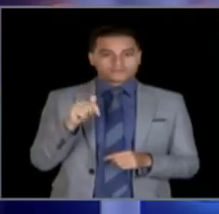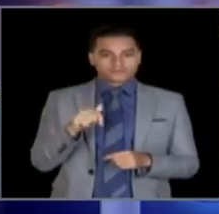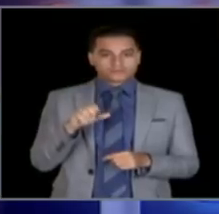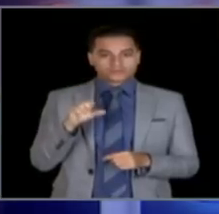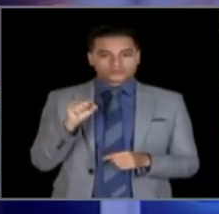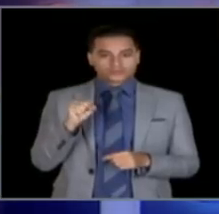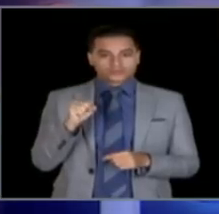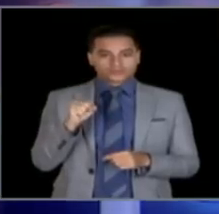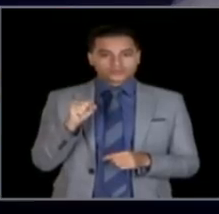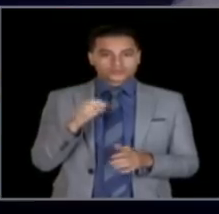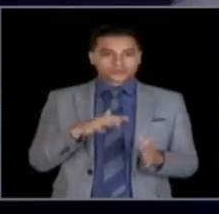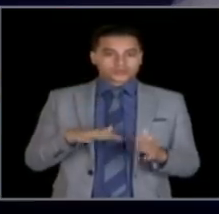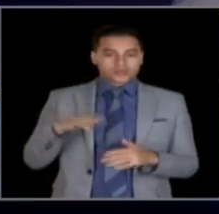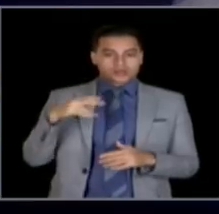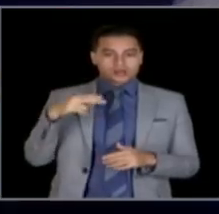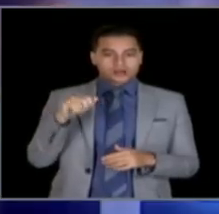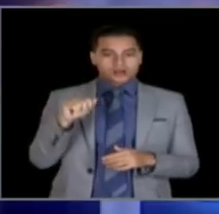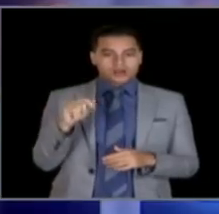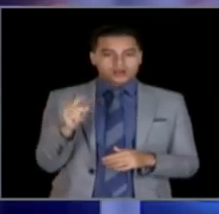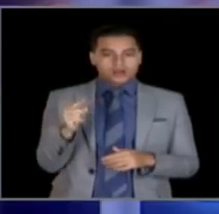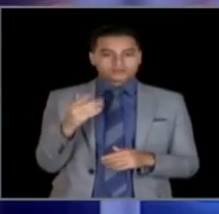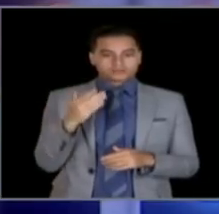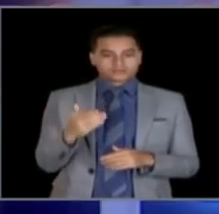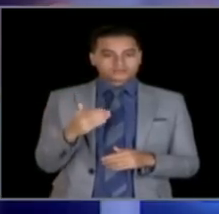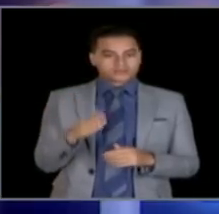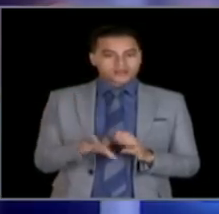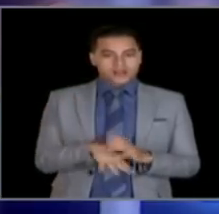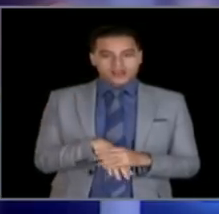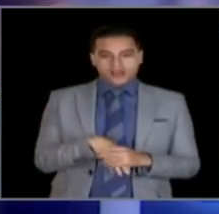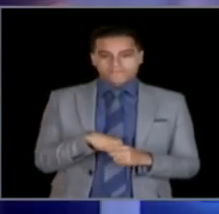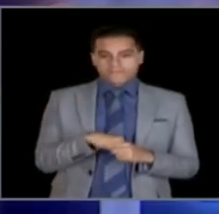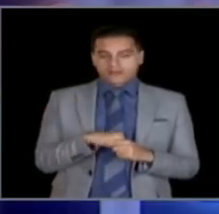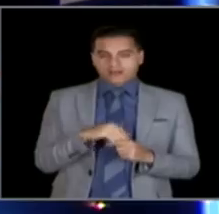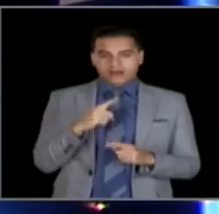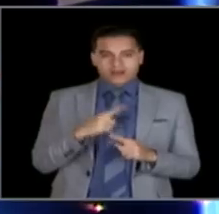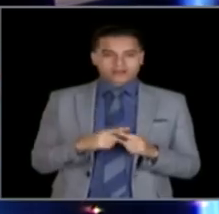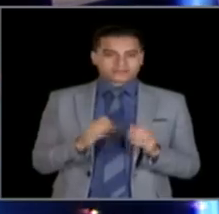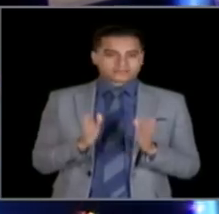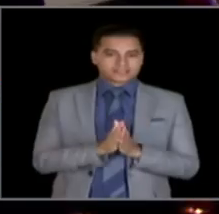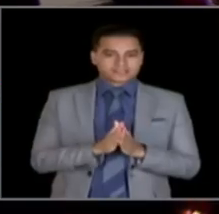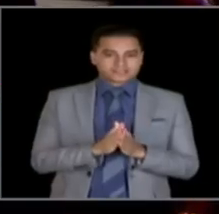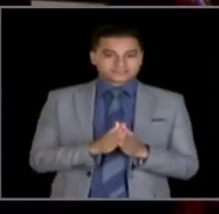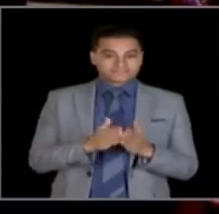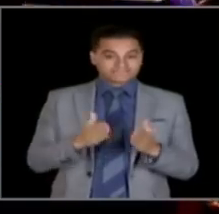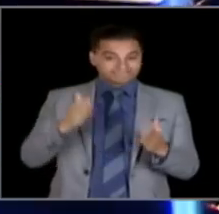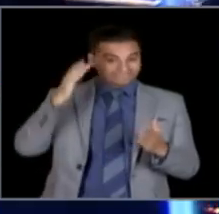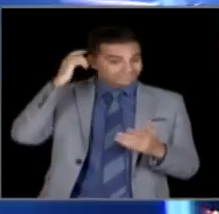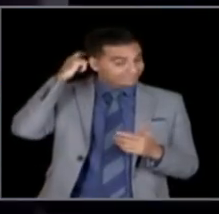العصر. خسارة يا مهجة، للأسف الشديد إجابة خاطئة.